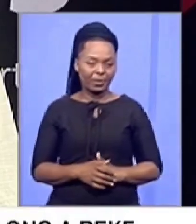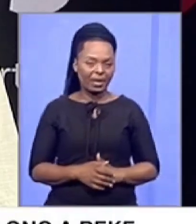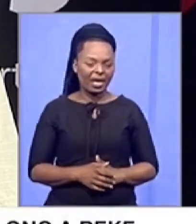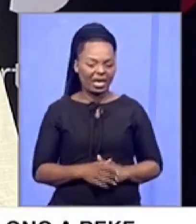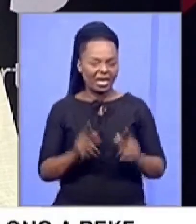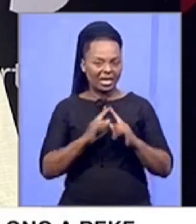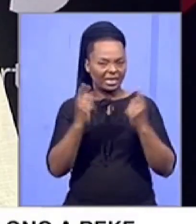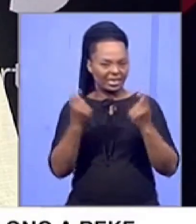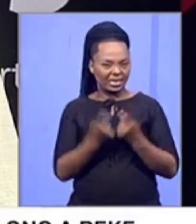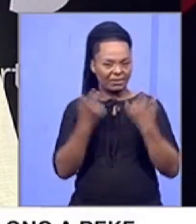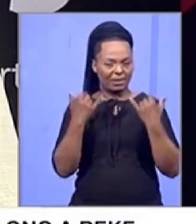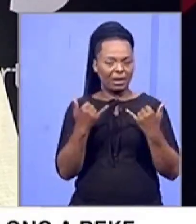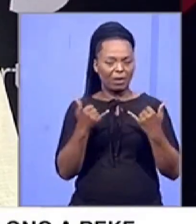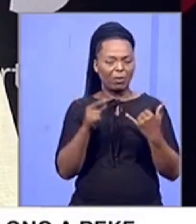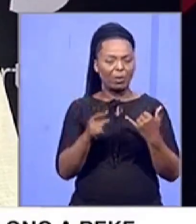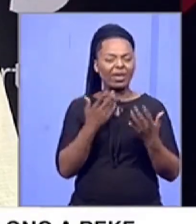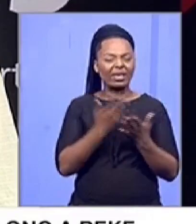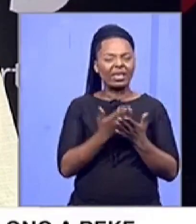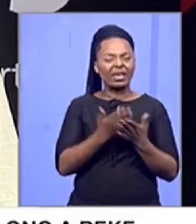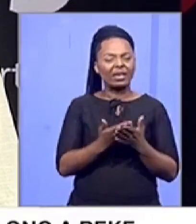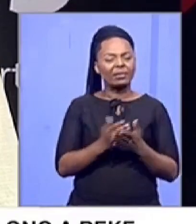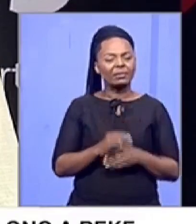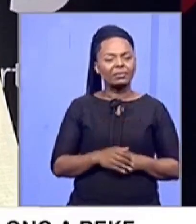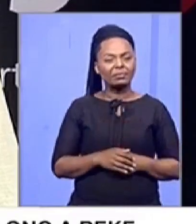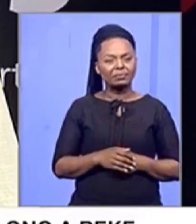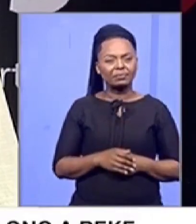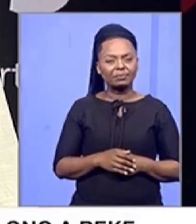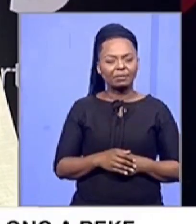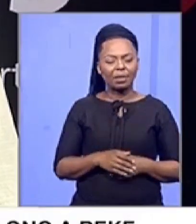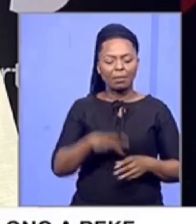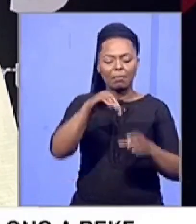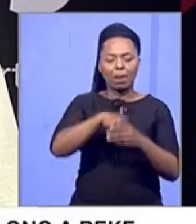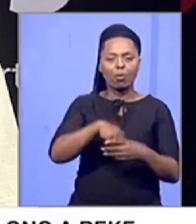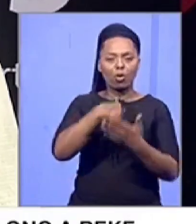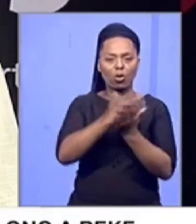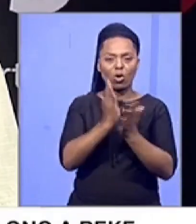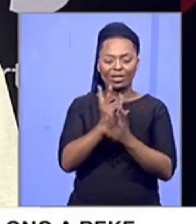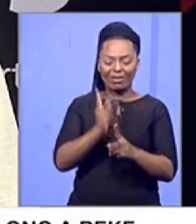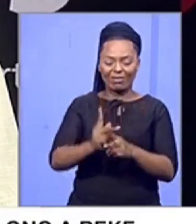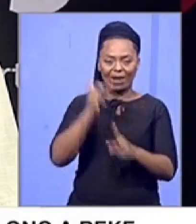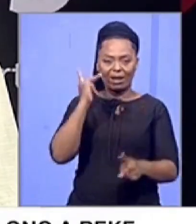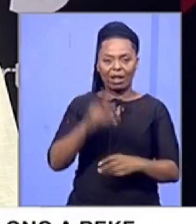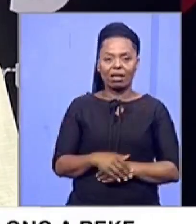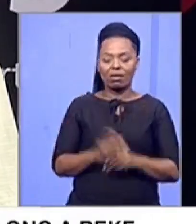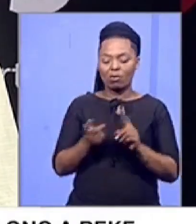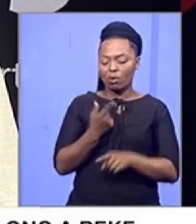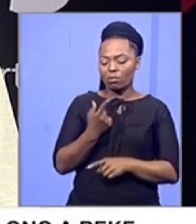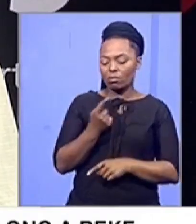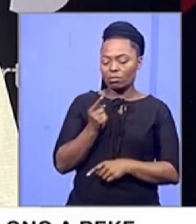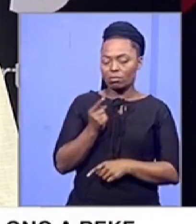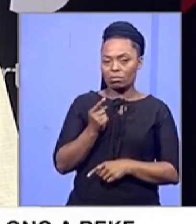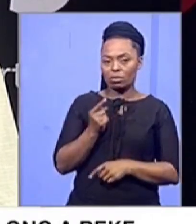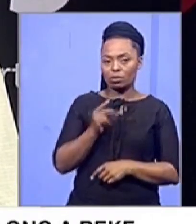se kgonne ho fihlela boemo ba di quarter final ho tloa selemong